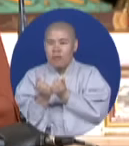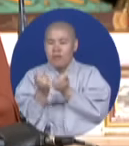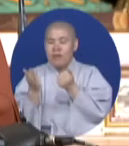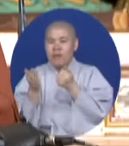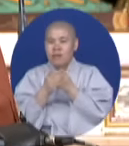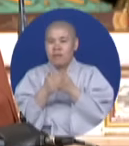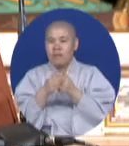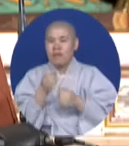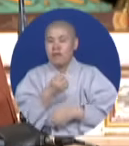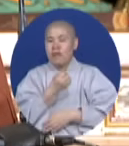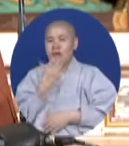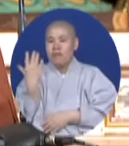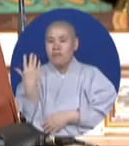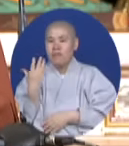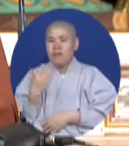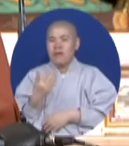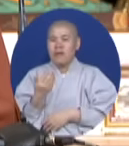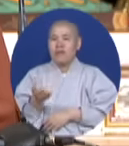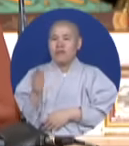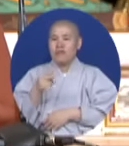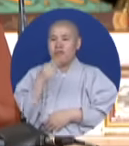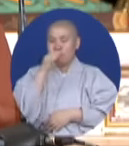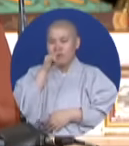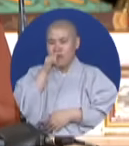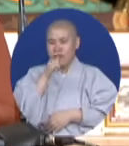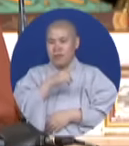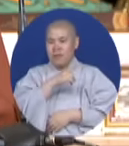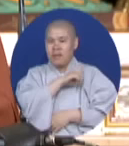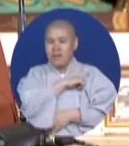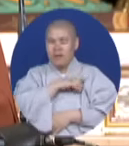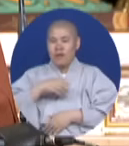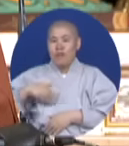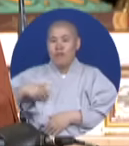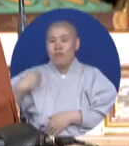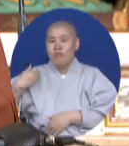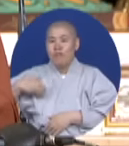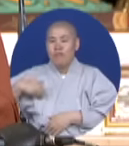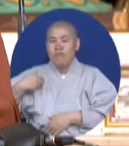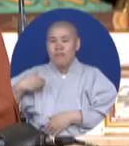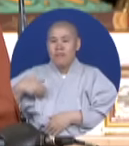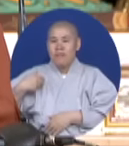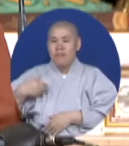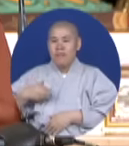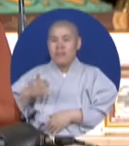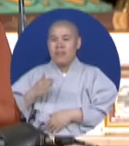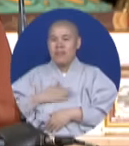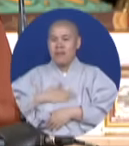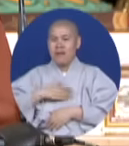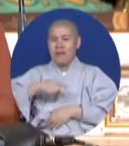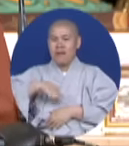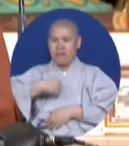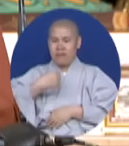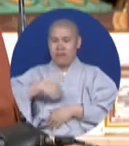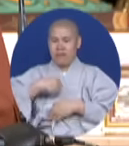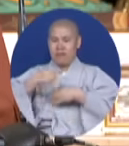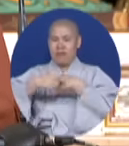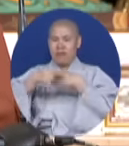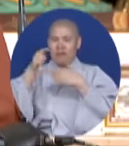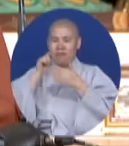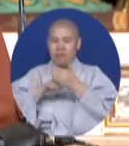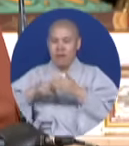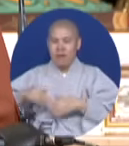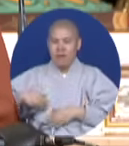그런데 중생이 가장 모르는 게 자기 마음을 모르는 게